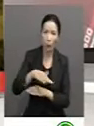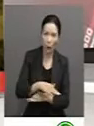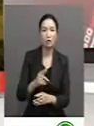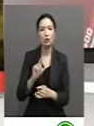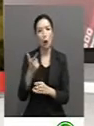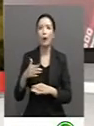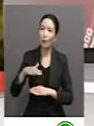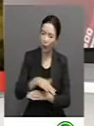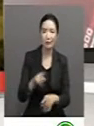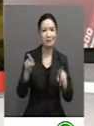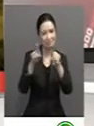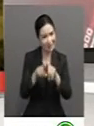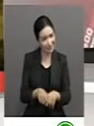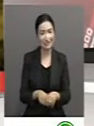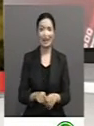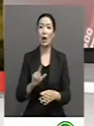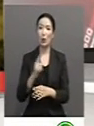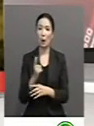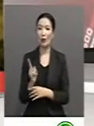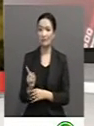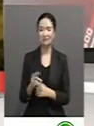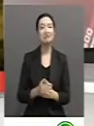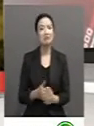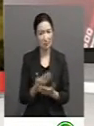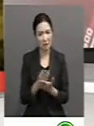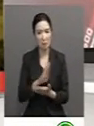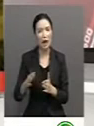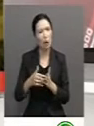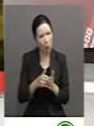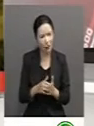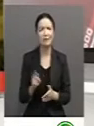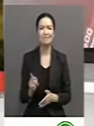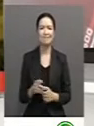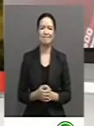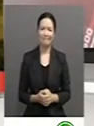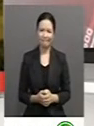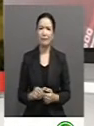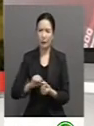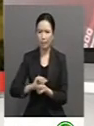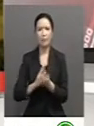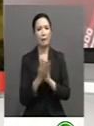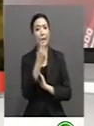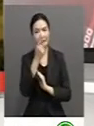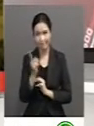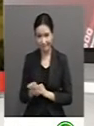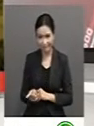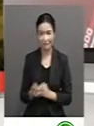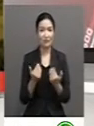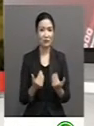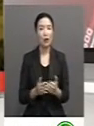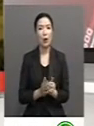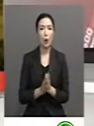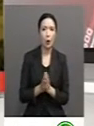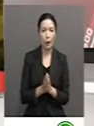ะทองคำก็ร่วงเช่นเดียวกันค่ะส่วนทองไทยนี่คือเจอเรื่องของค่าเงินบาทที่อ่อนค่าลงไปอีกนะคะก็ปรับตัวอย่างที่เห็นนี่แหละค่ะช่วงนี้เดี๋ยวร